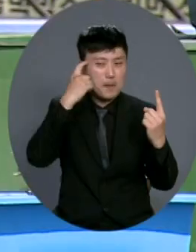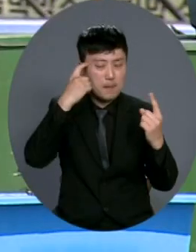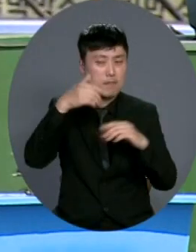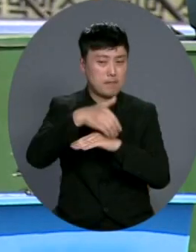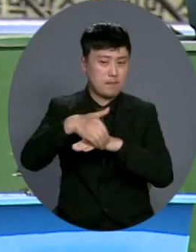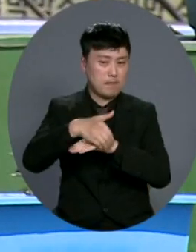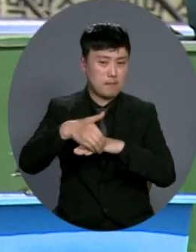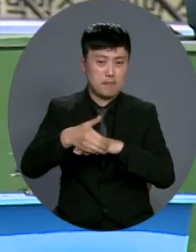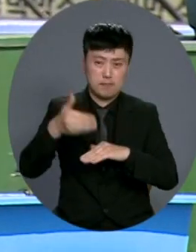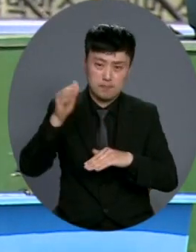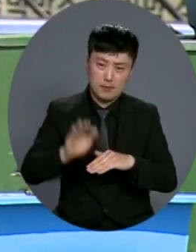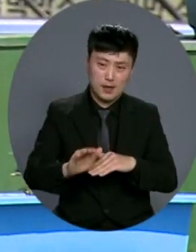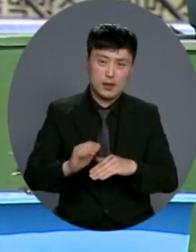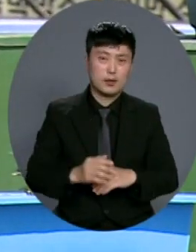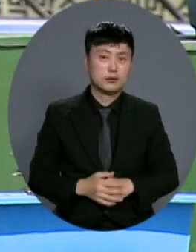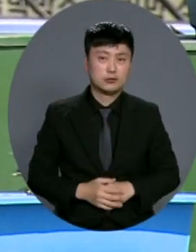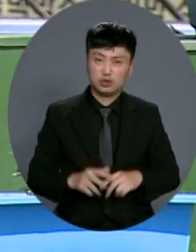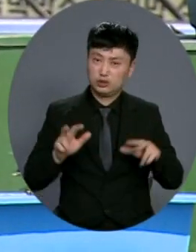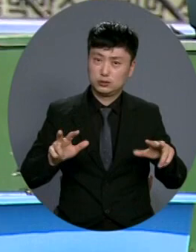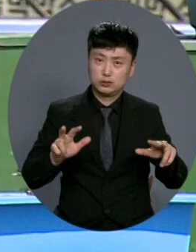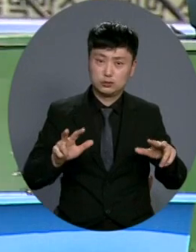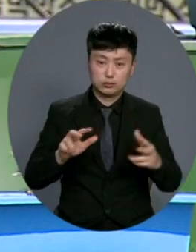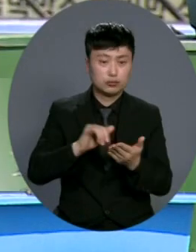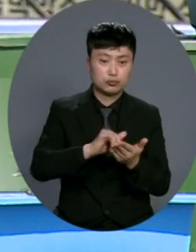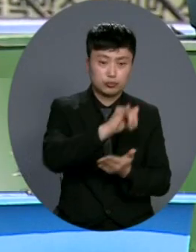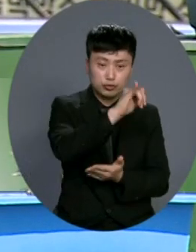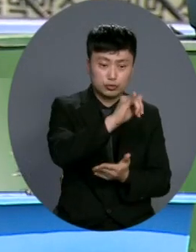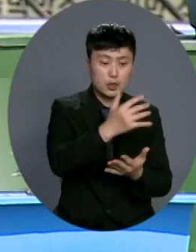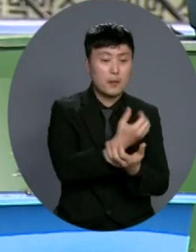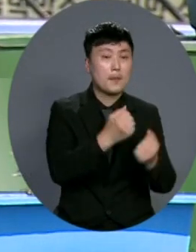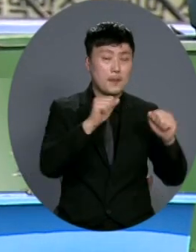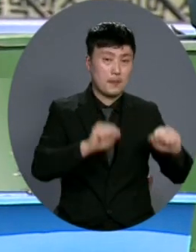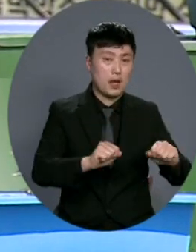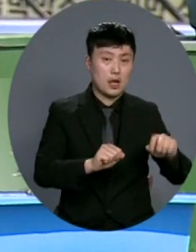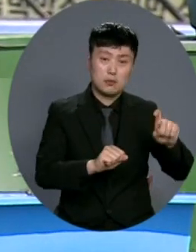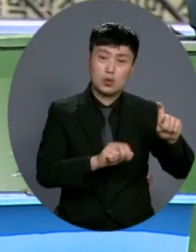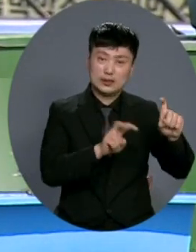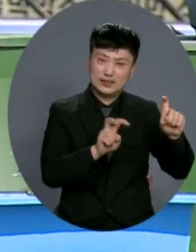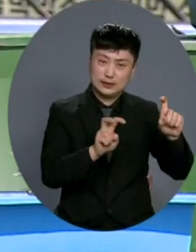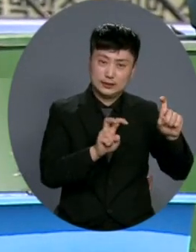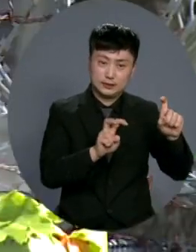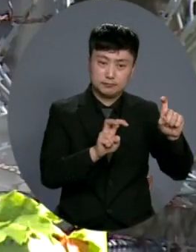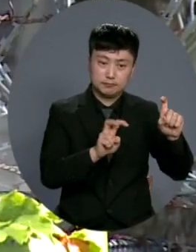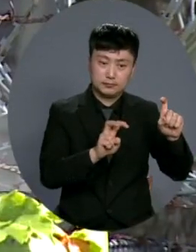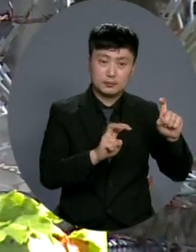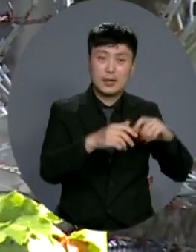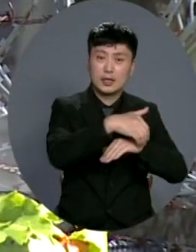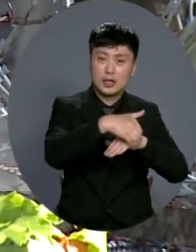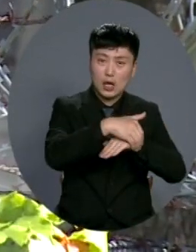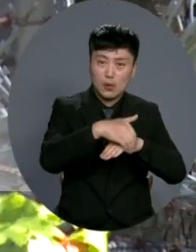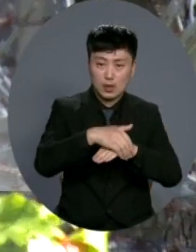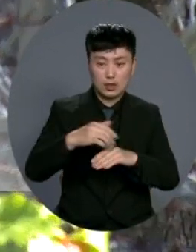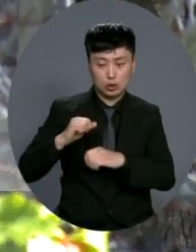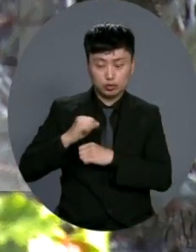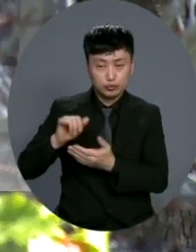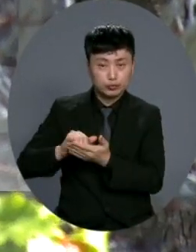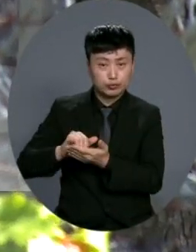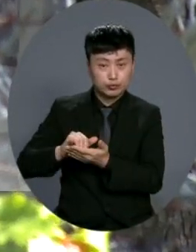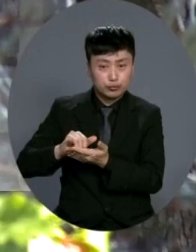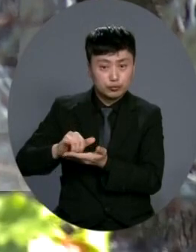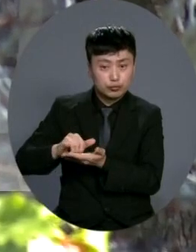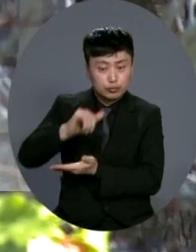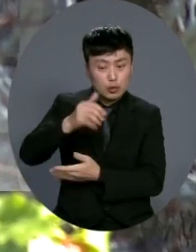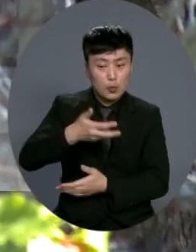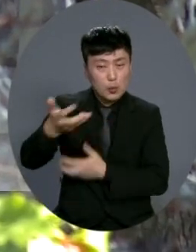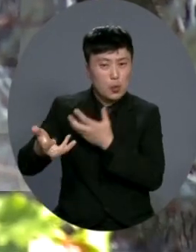왔습니다. 이 가운데 군공항 이전 사업 업무 협약은 오는 20일 맺기로 했지만 군부대 이전 사업 업무